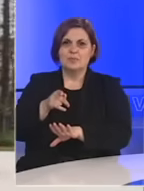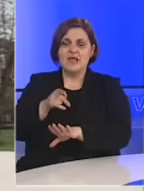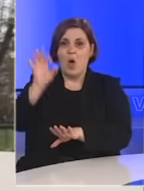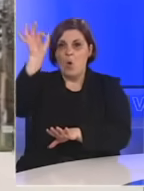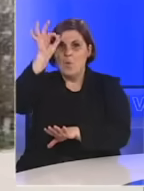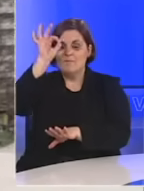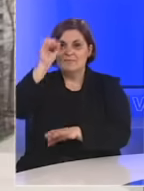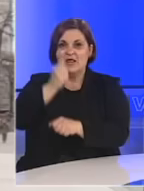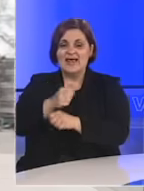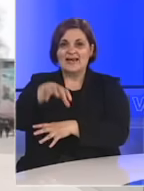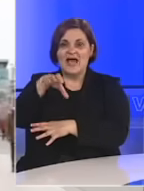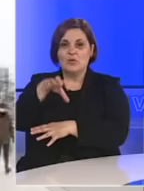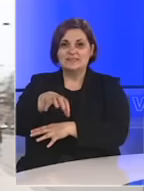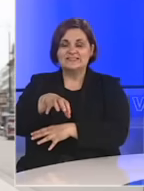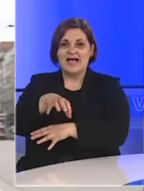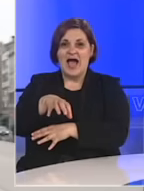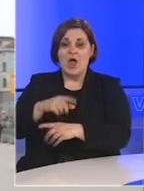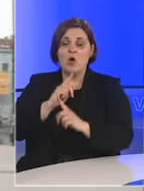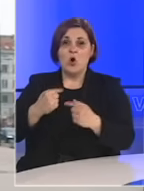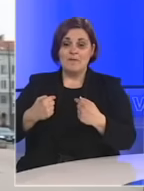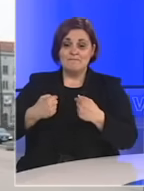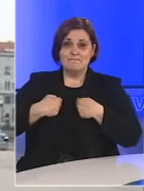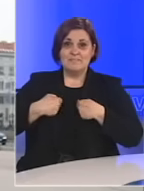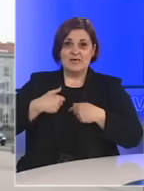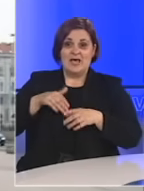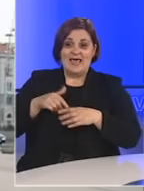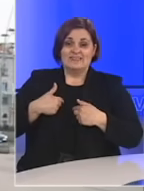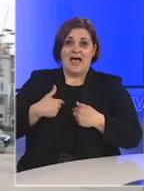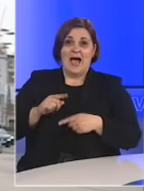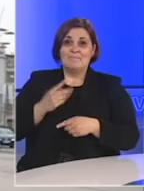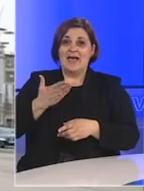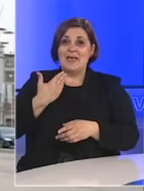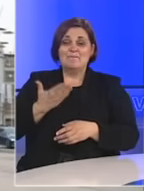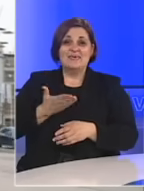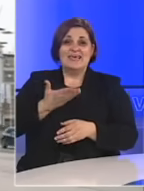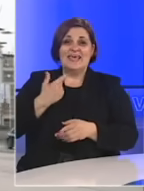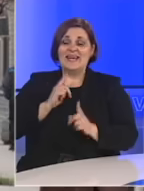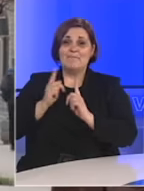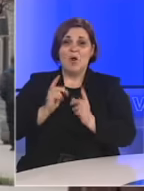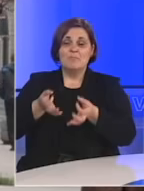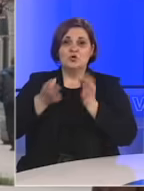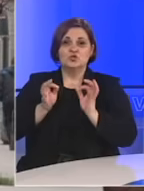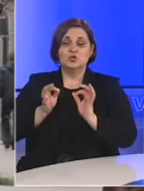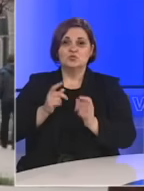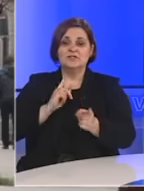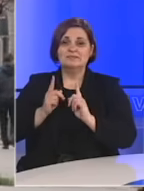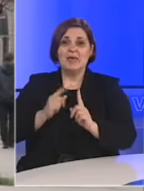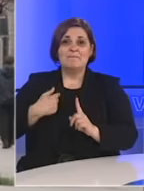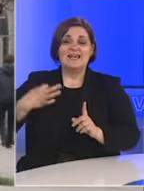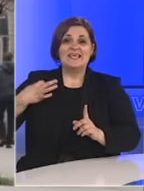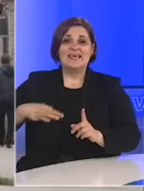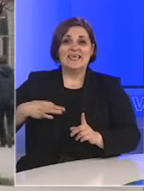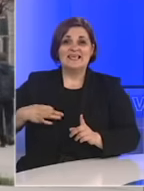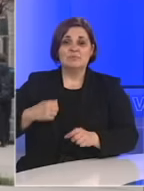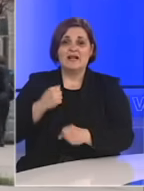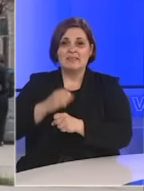pripravničkom stažu prema kojem mi zapravo, s obzirom da ne polažemo stručni ispit, nismo dužni